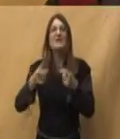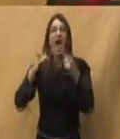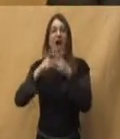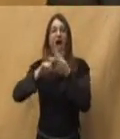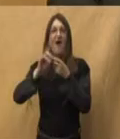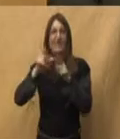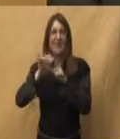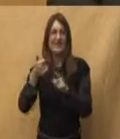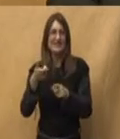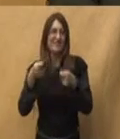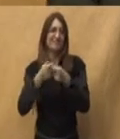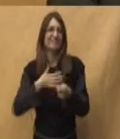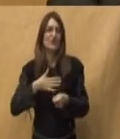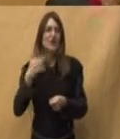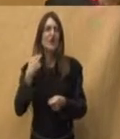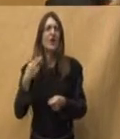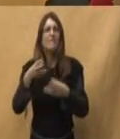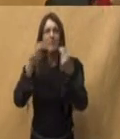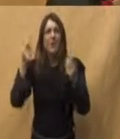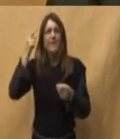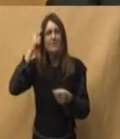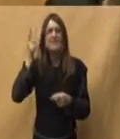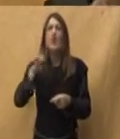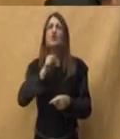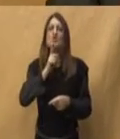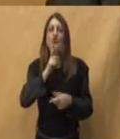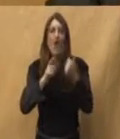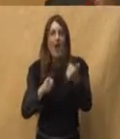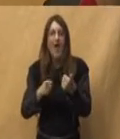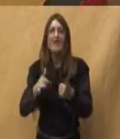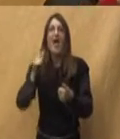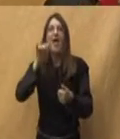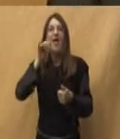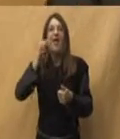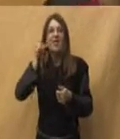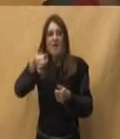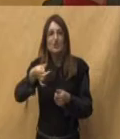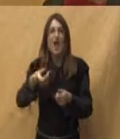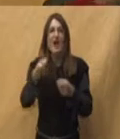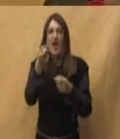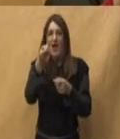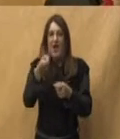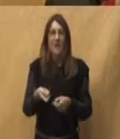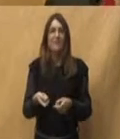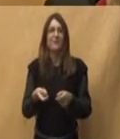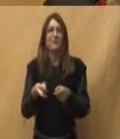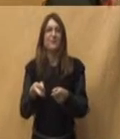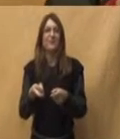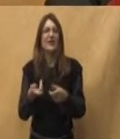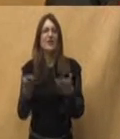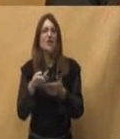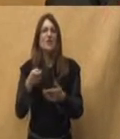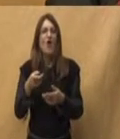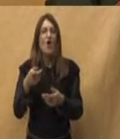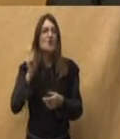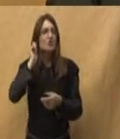Recimo, postoji pregršt mišljenja, te ne znam, čokolada, lješnjaci, orašasti plodovi. Zašto